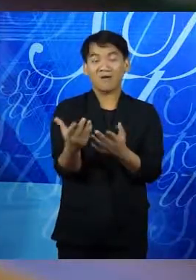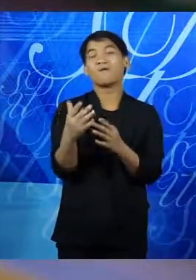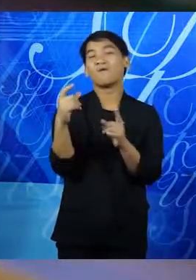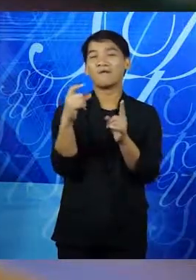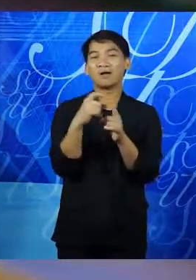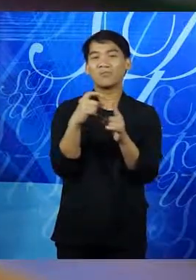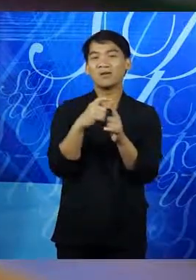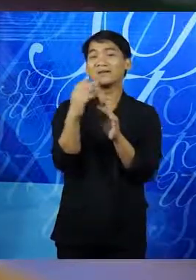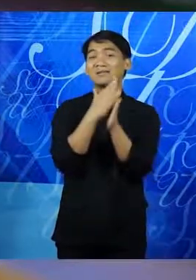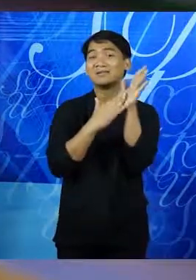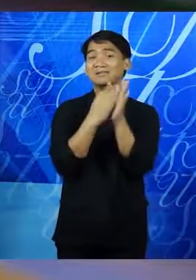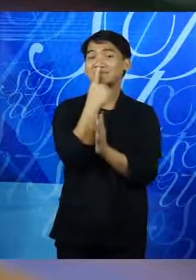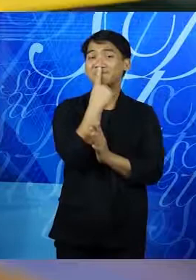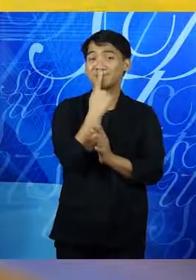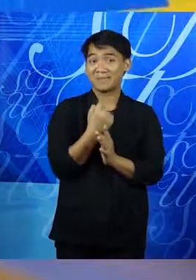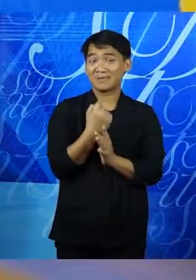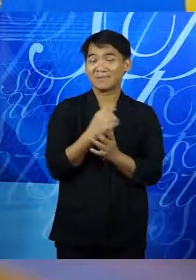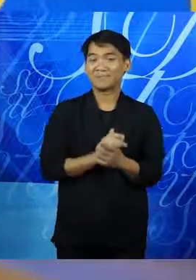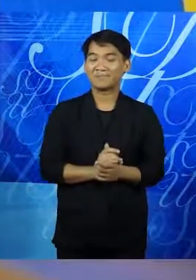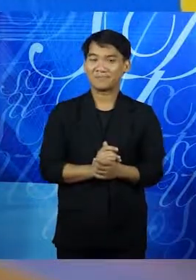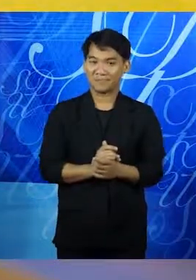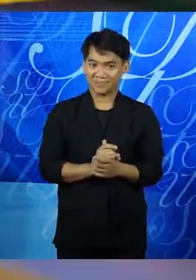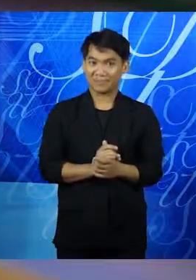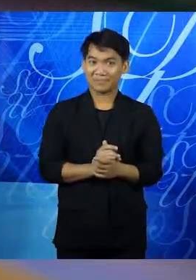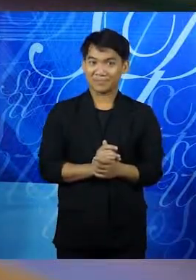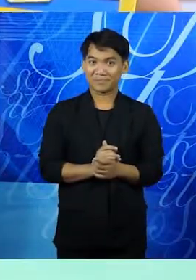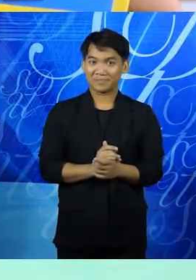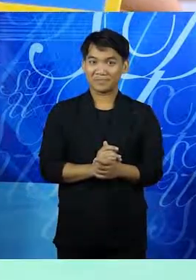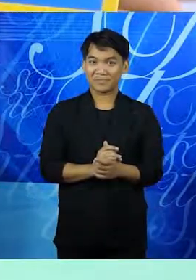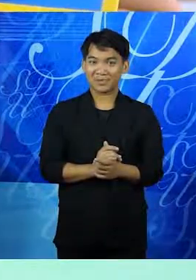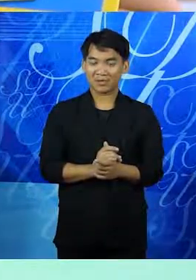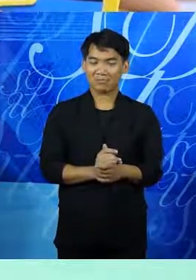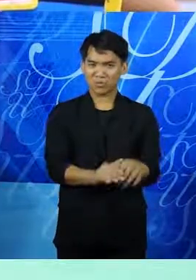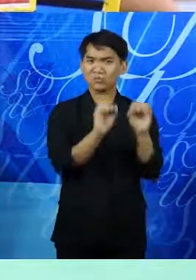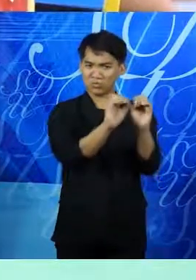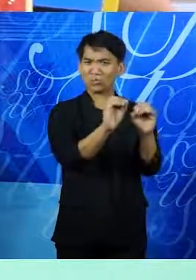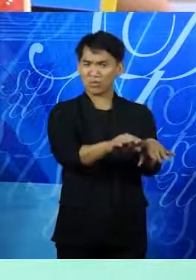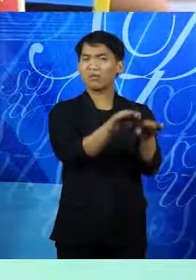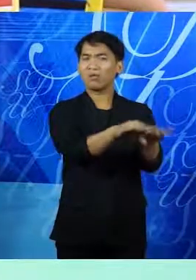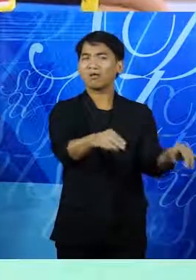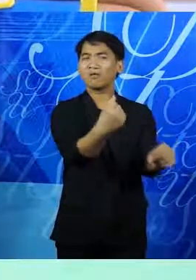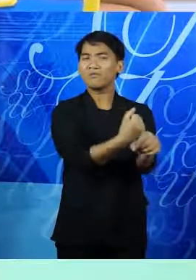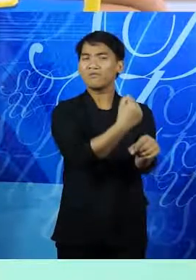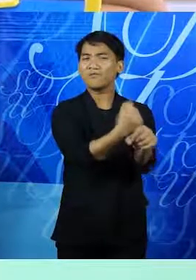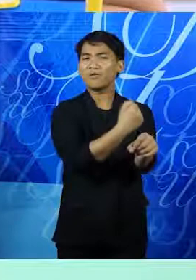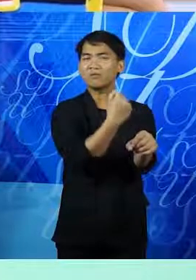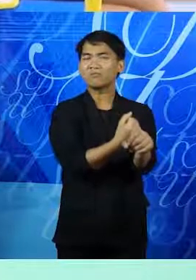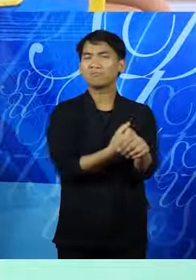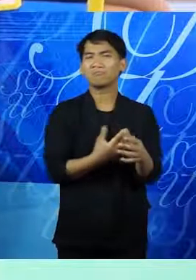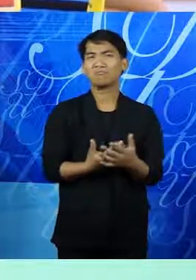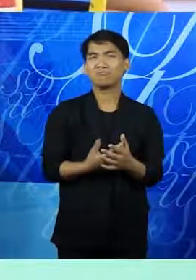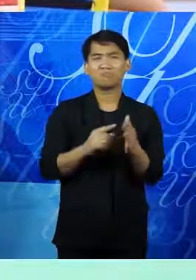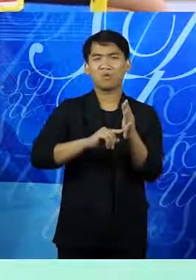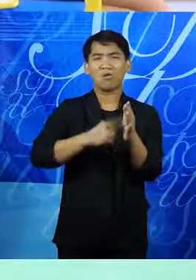หนูอยากได้บอลสีแดงอันนี้ก็คือจะเป็นการฝึกให้เด็กพูดนะคะซึ่งตอนแรกเนี่ยเด็กอาจจะไม่ได้คำว่า